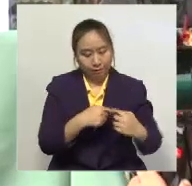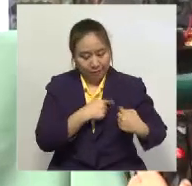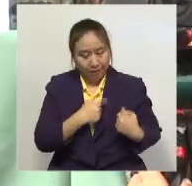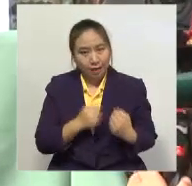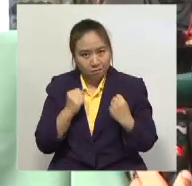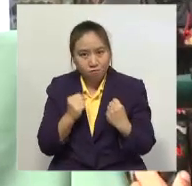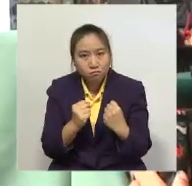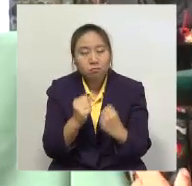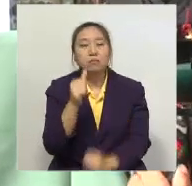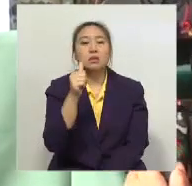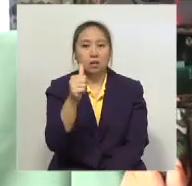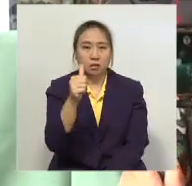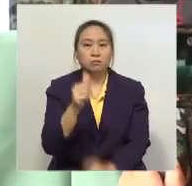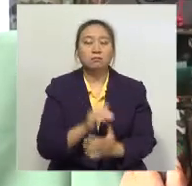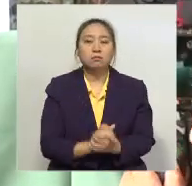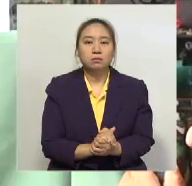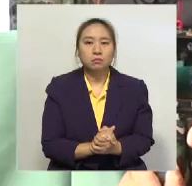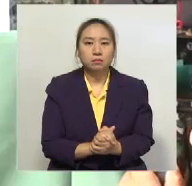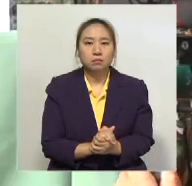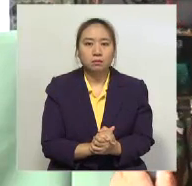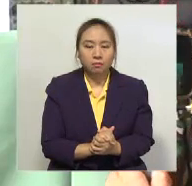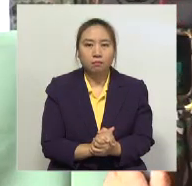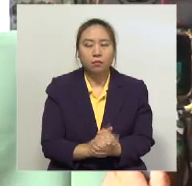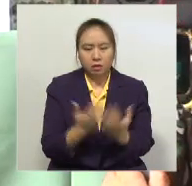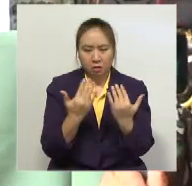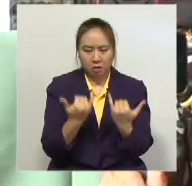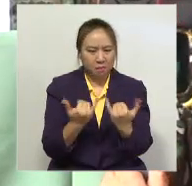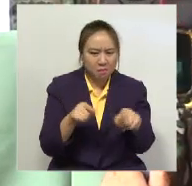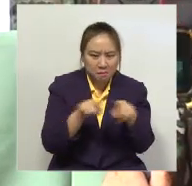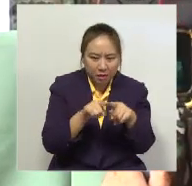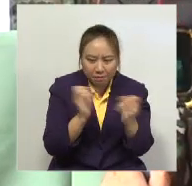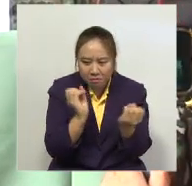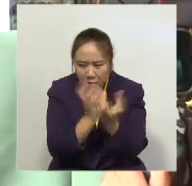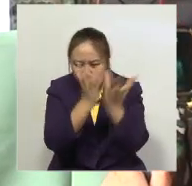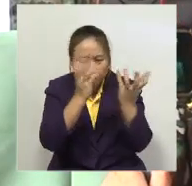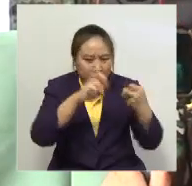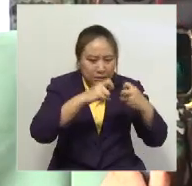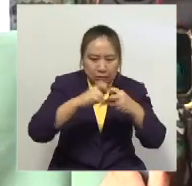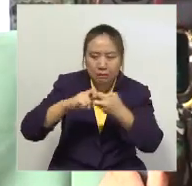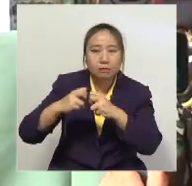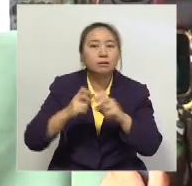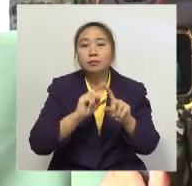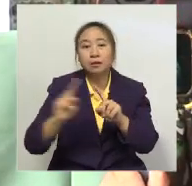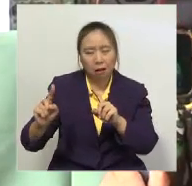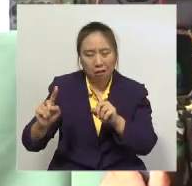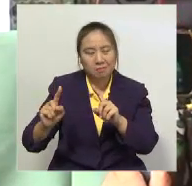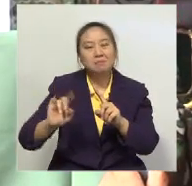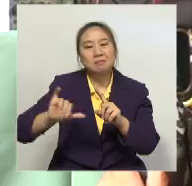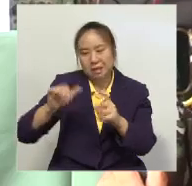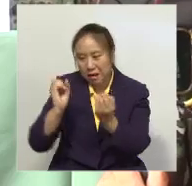และกำลังใจดีเยี่ยมนะครับต้องเรียนว่าในสถานการณ์ที่ไม่ปกติเช่นนี้นะครับเหตุการณ์ต่างๆเกิดขึ้น